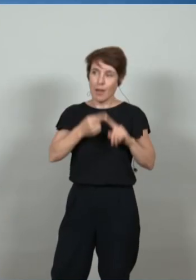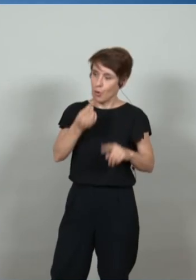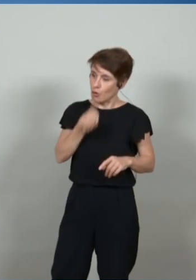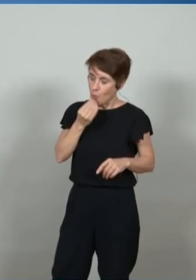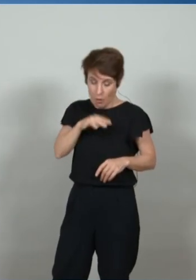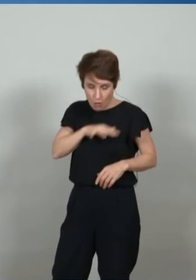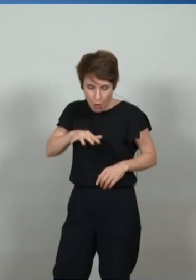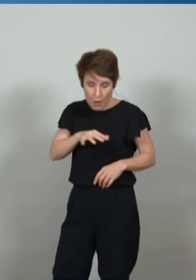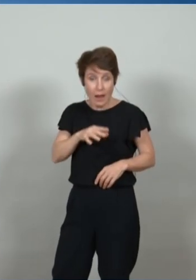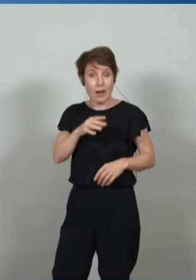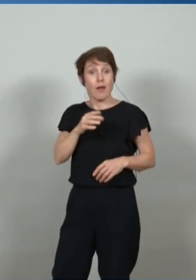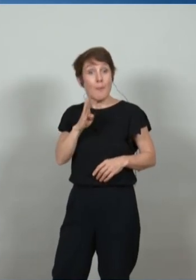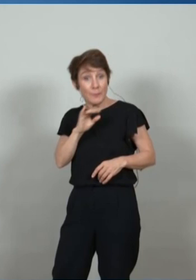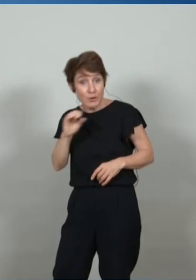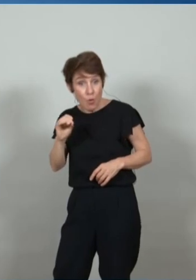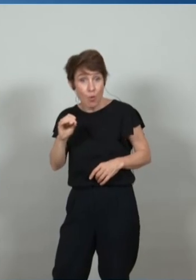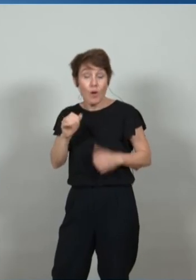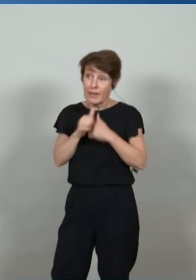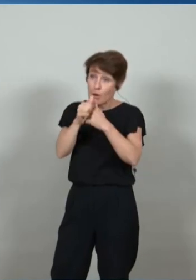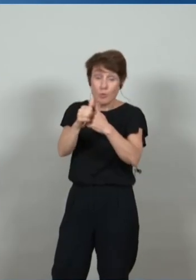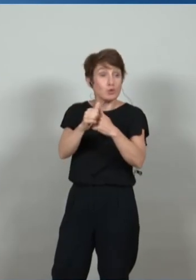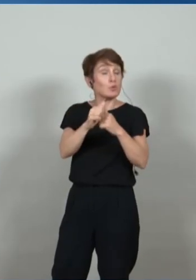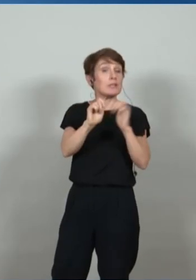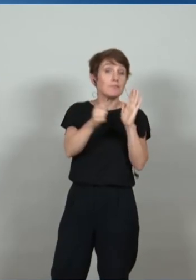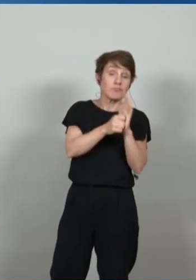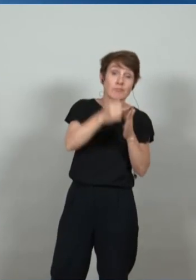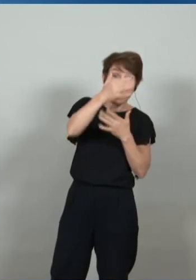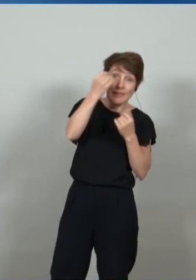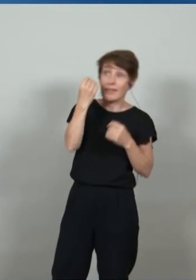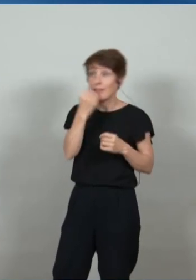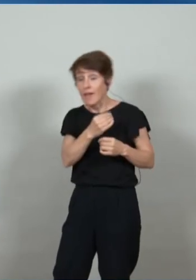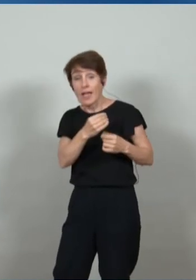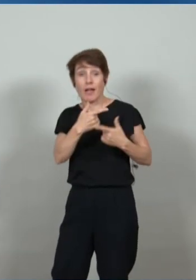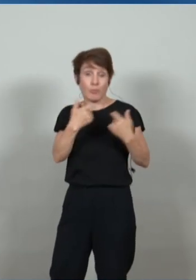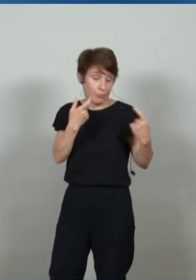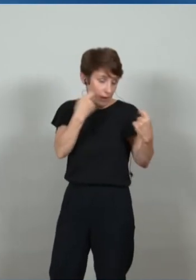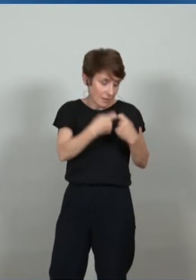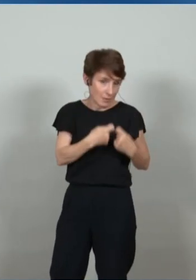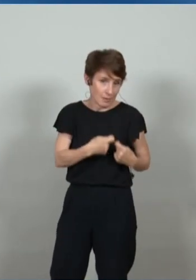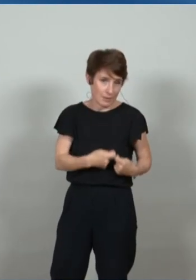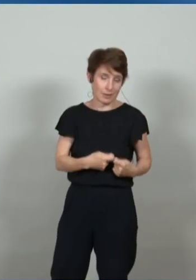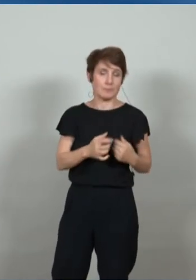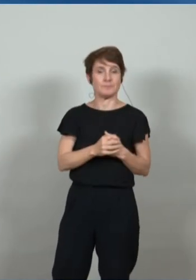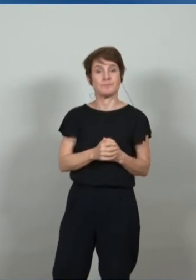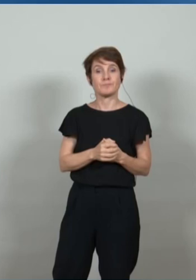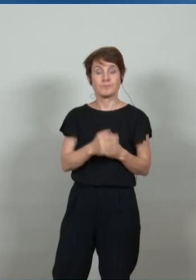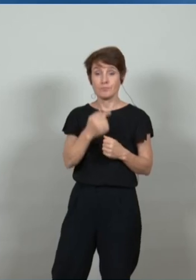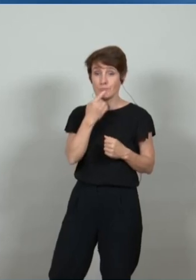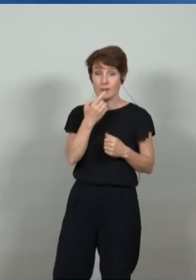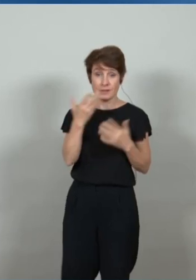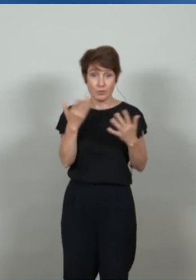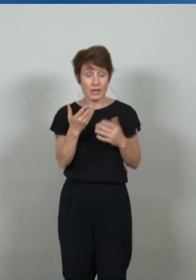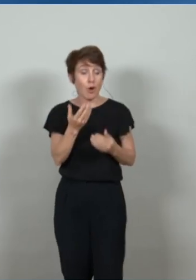mais surtout plus avec plus de saisonnalité donc tout ça contribue à l'éducation collective de comment mieux manger et comment mieux cultiver